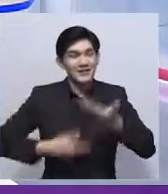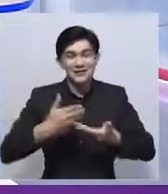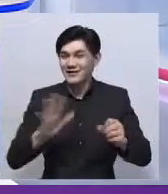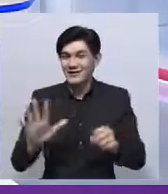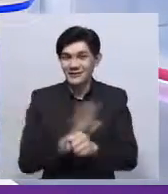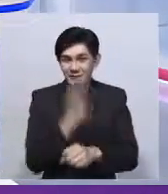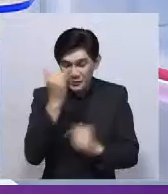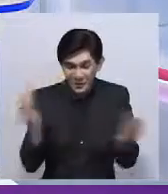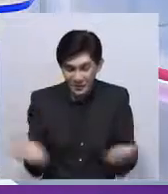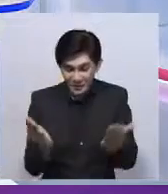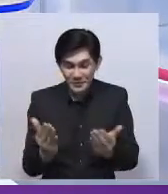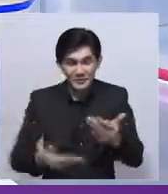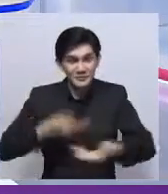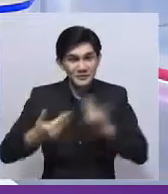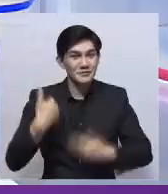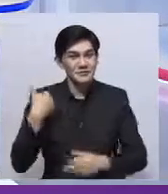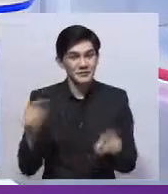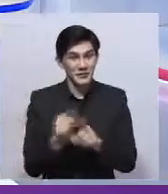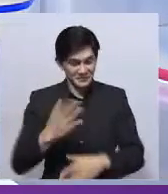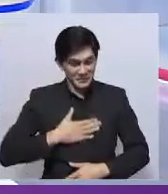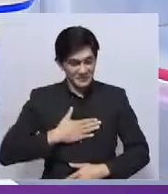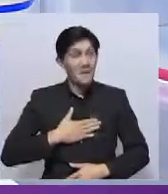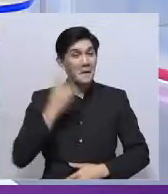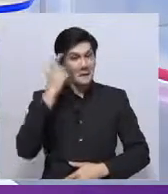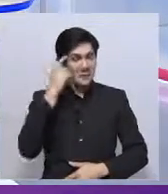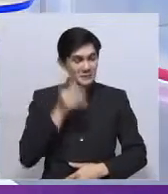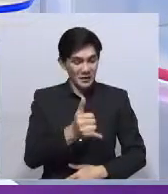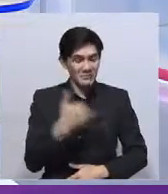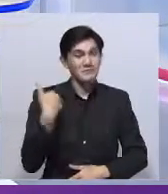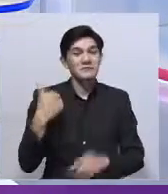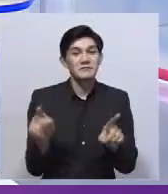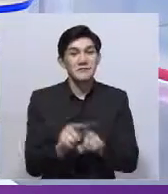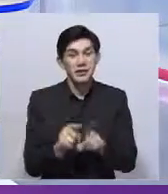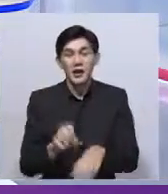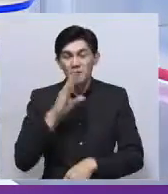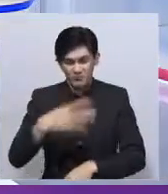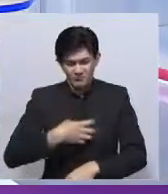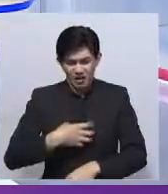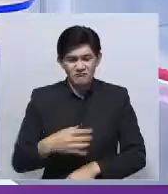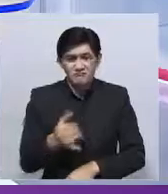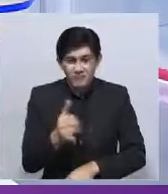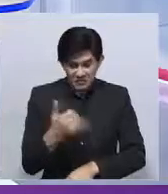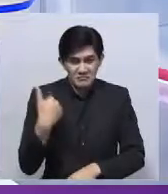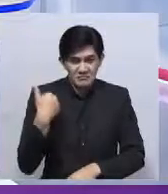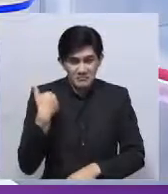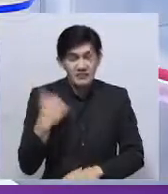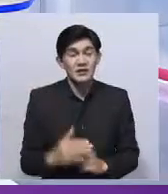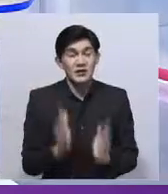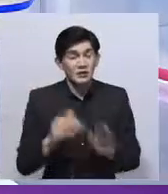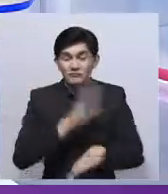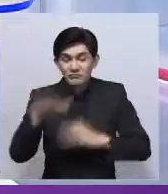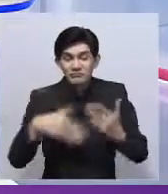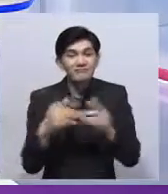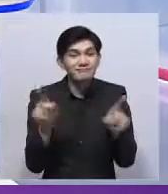นุนกิจกรรมนี้กันอย่างเต็มที ่ดิฉันเป็นคนหนึ่งที่ตั้งใจว่ายังไงก็ต้องไปรวมถึงคุณกรองแก้วด้วยบอกว่าโอ้โหอยากไปมากๆรวมถึงคุณผู้ช